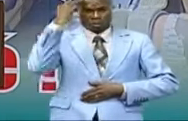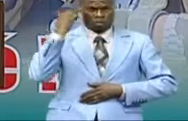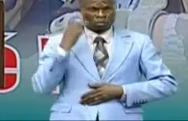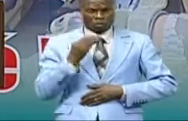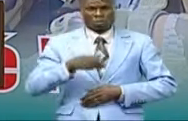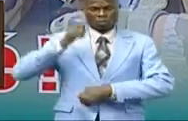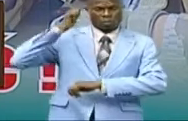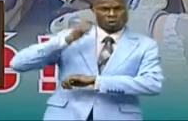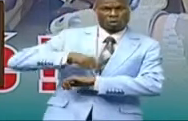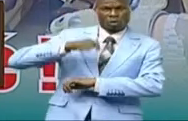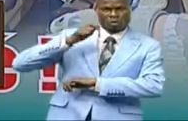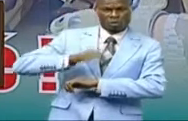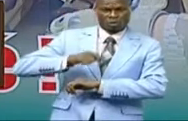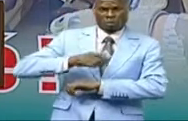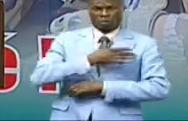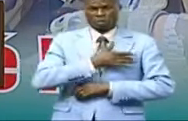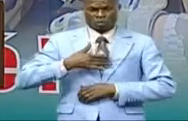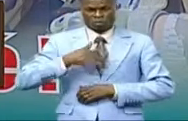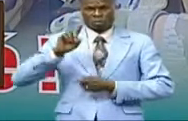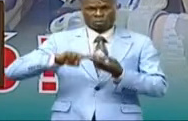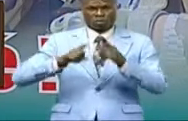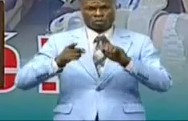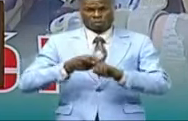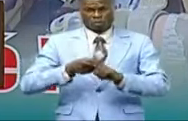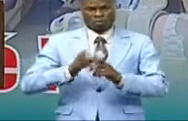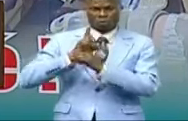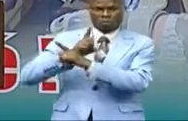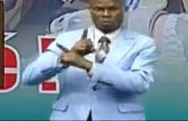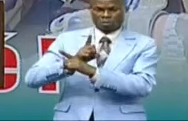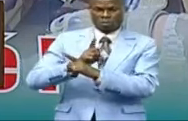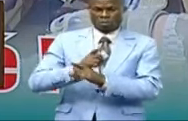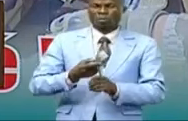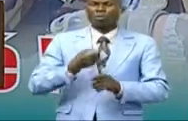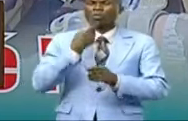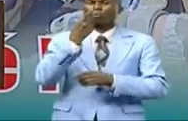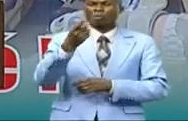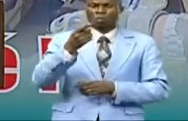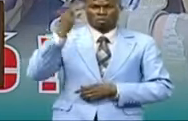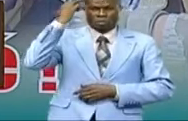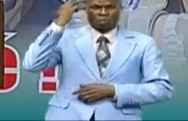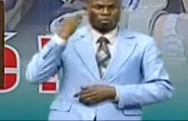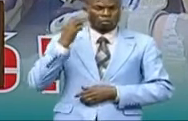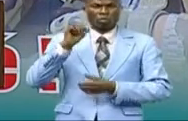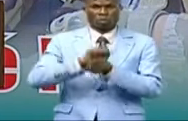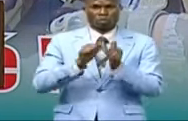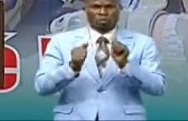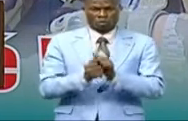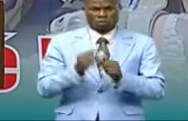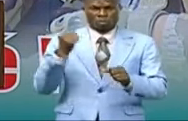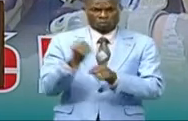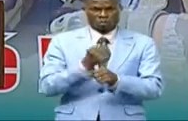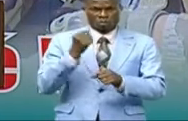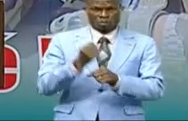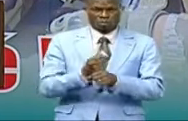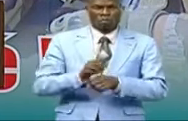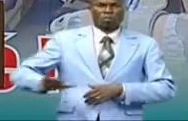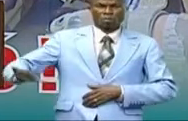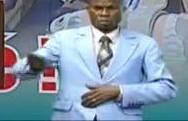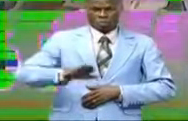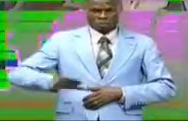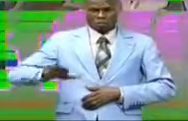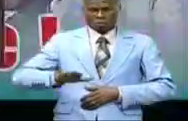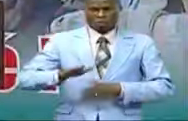la Justice a, au nom de son collègue de la Défense, présenté au Conseil la situation opérationnelle du pays qui